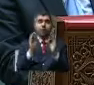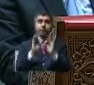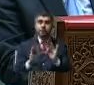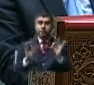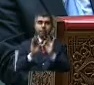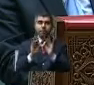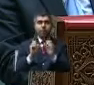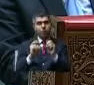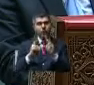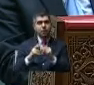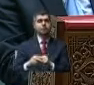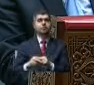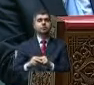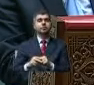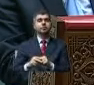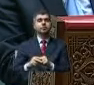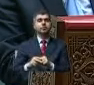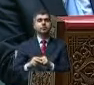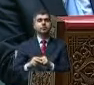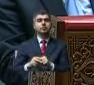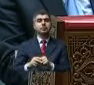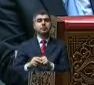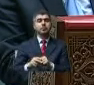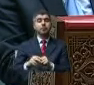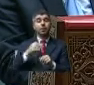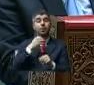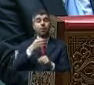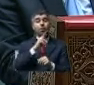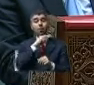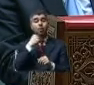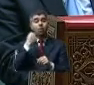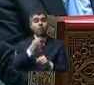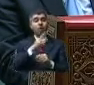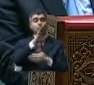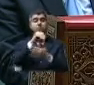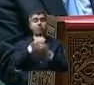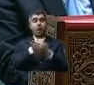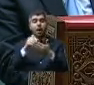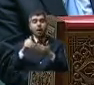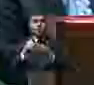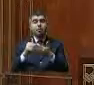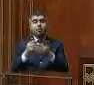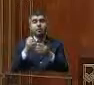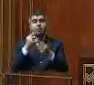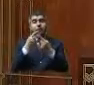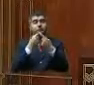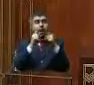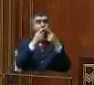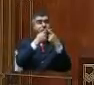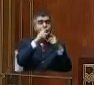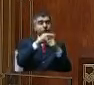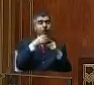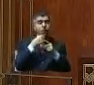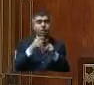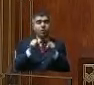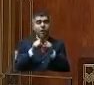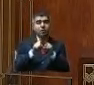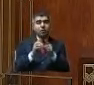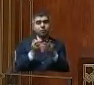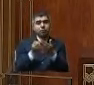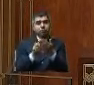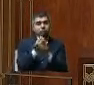وقامت الحكومه بمتابعه تنفيذ بعض البرامج المهمة الجارية وبتنزيل برامج أخرى لم تجد من قبل طريقة